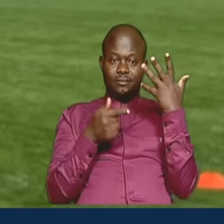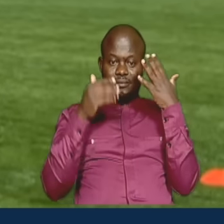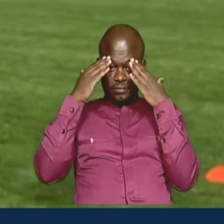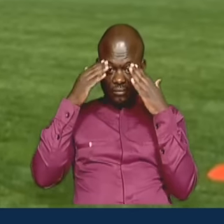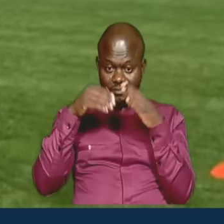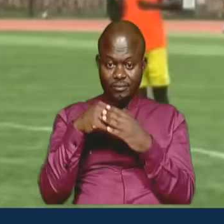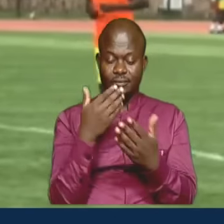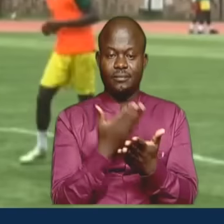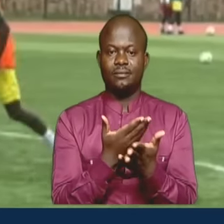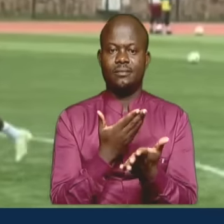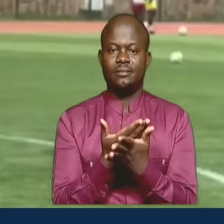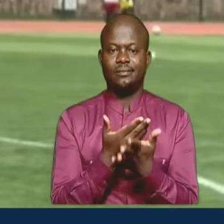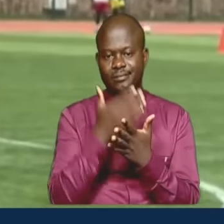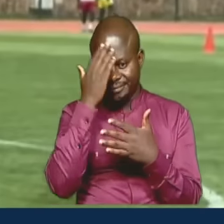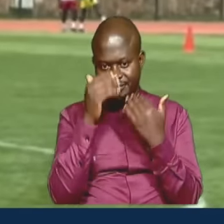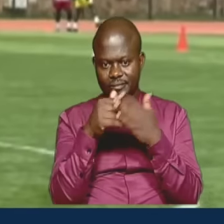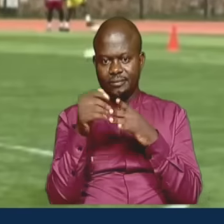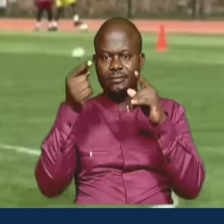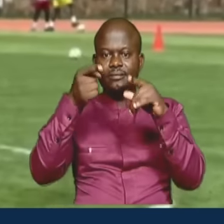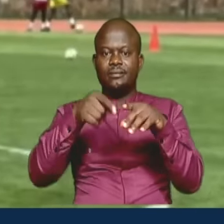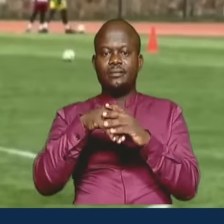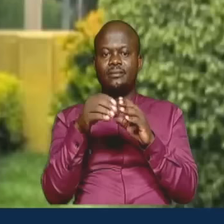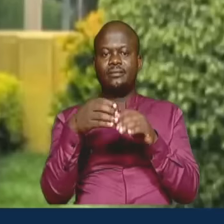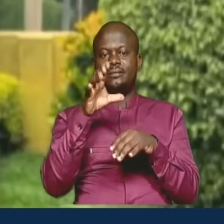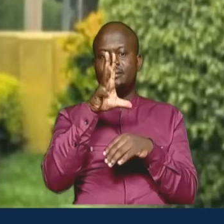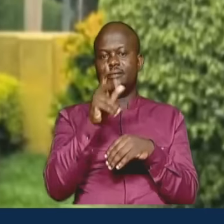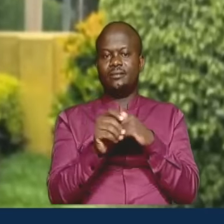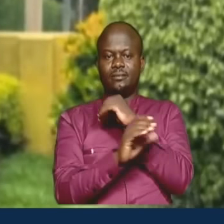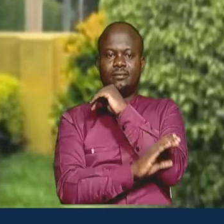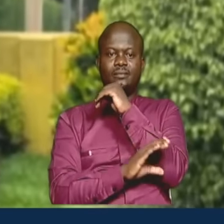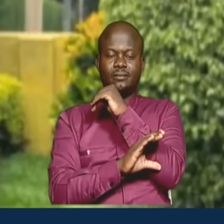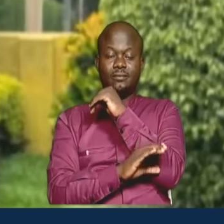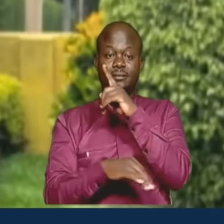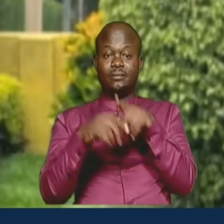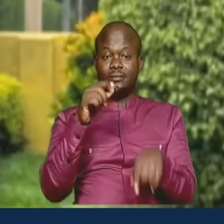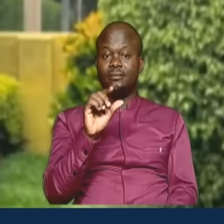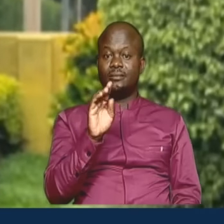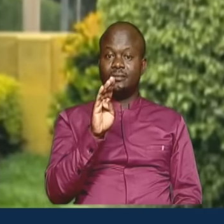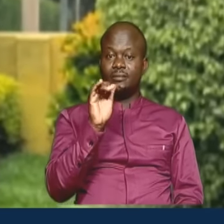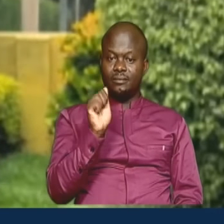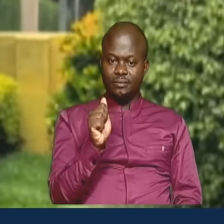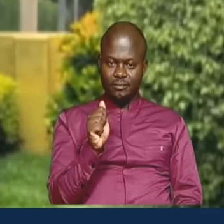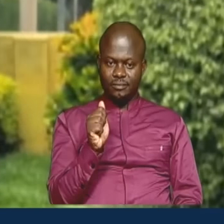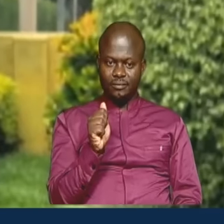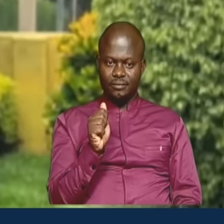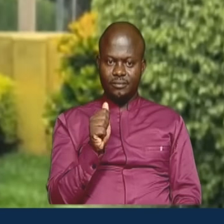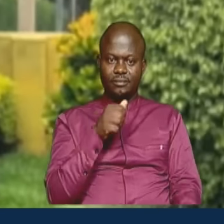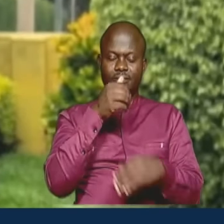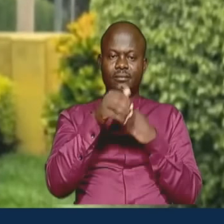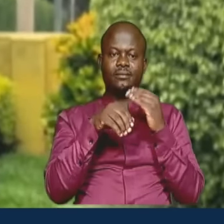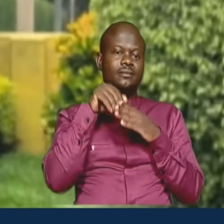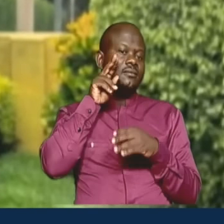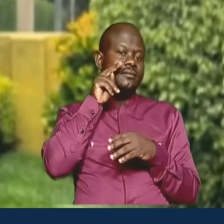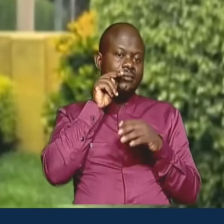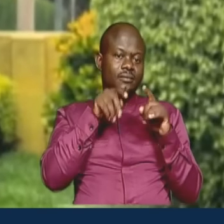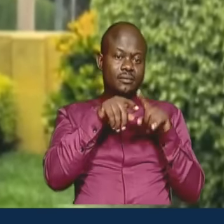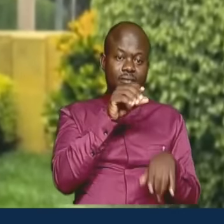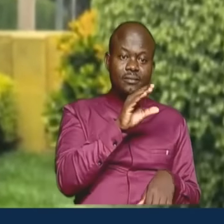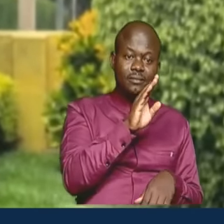Amavubi basabwa kugira ngo yisange mu gikombe cya Afurika cy'ibihugu. Dutsinde Libya, hanyuma Nigeria itsinde